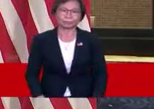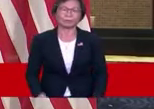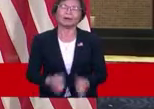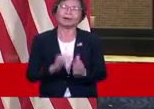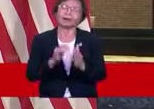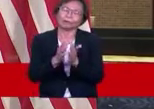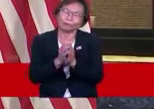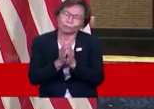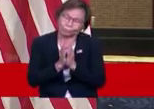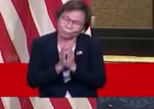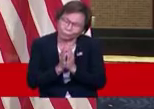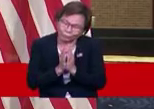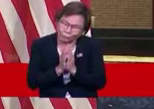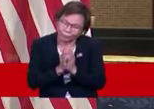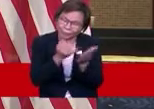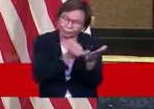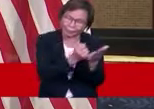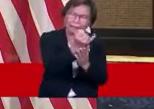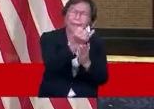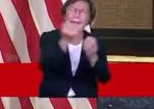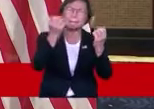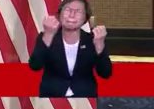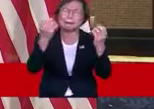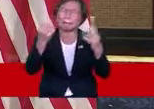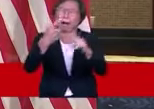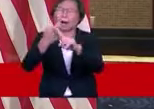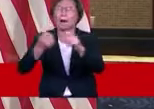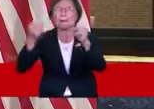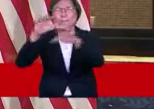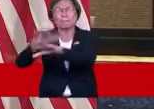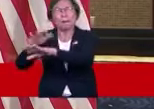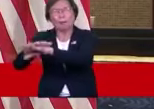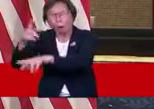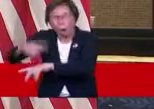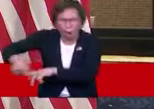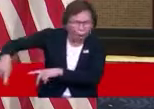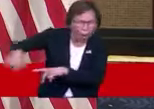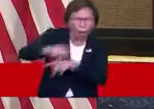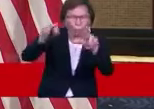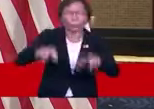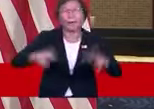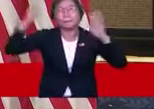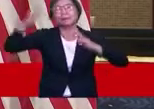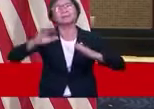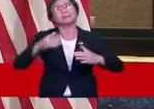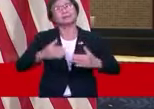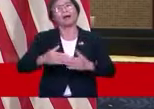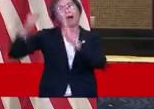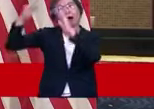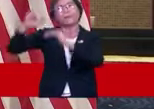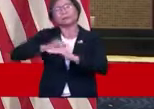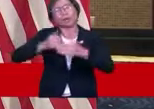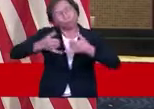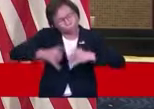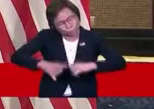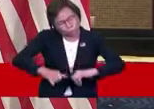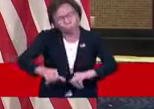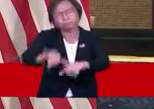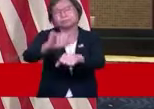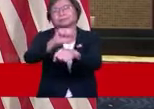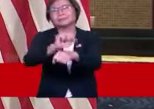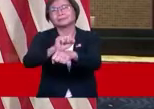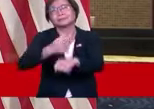ikhlas kepada jutaan rakyat Malaysia agak saya meneruskan tugas saya Hai